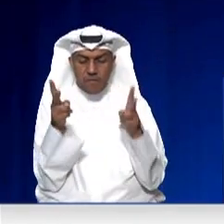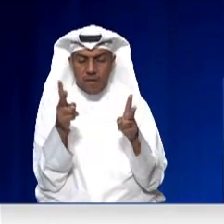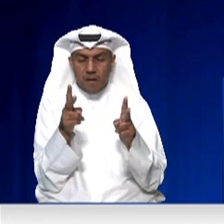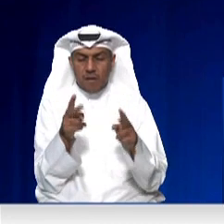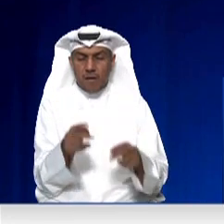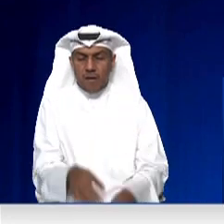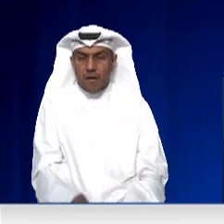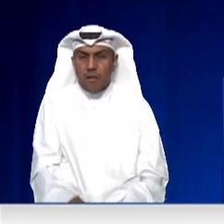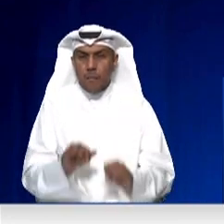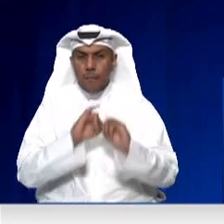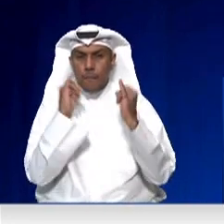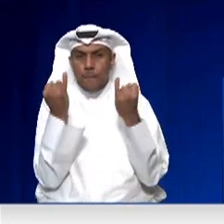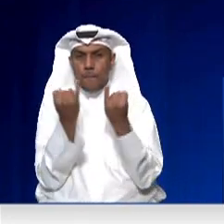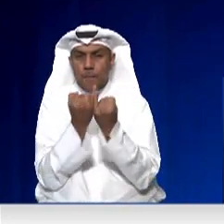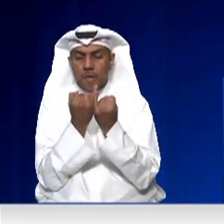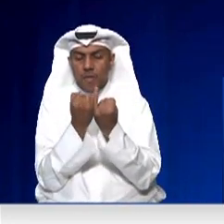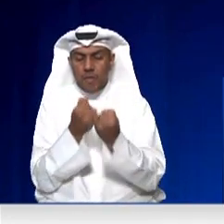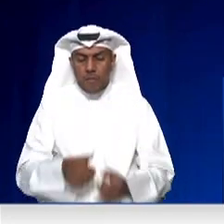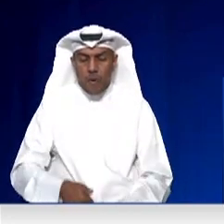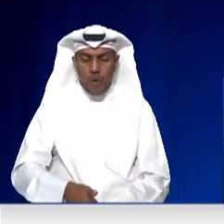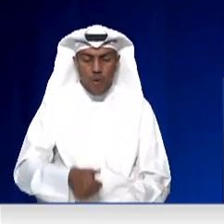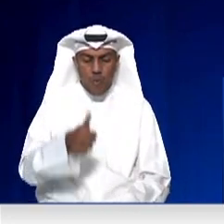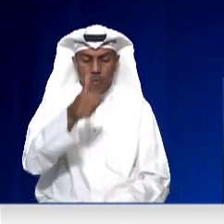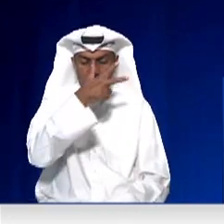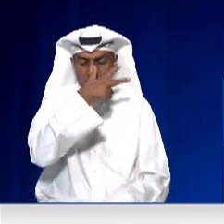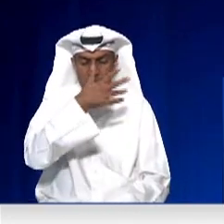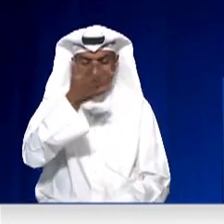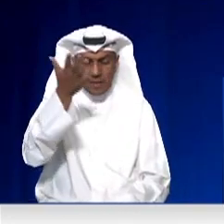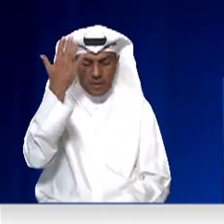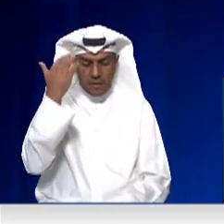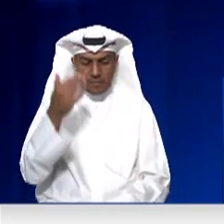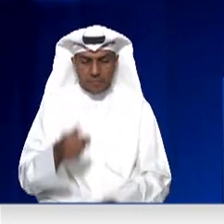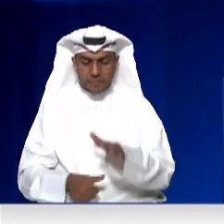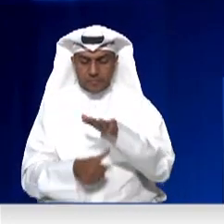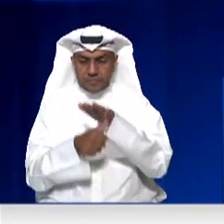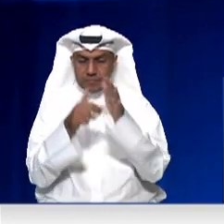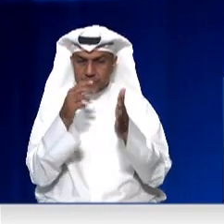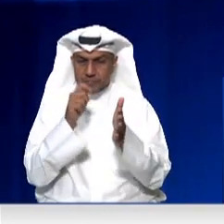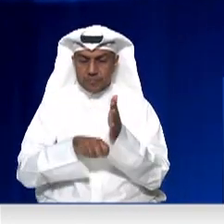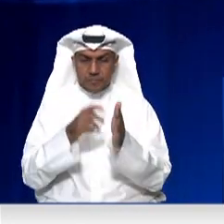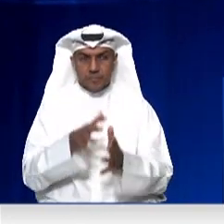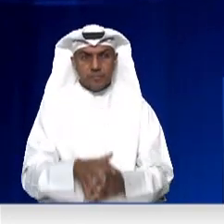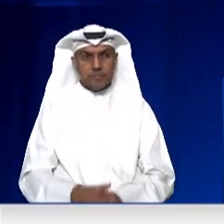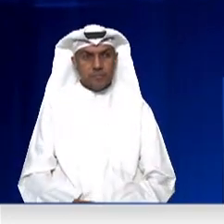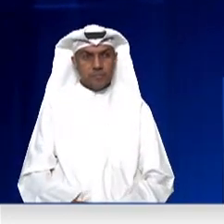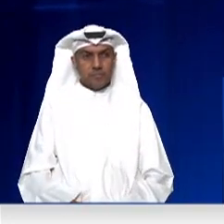وذلك بحضور رئيس البرلمان النمساوي فولفانغ سيبوتاكا.